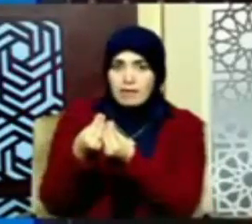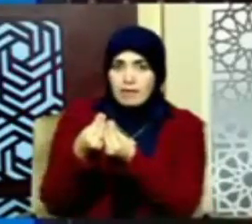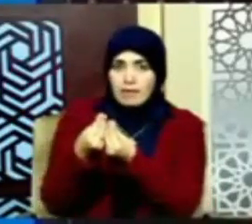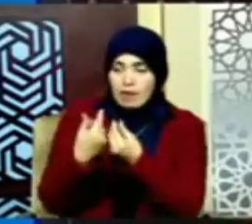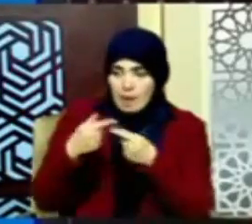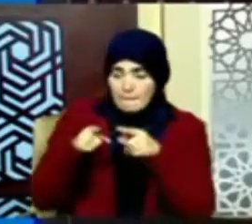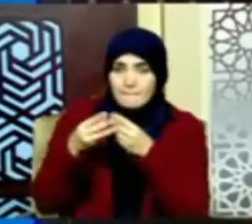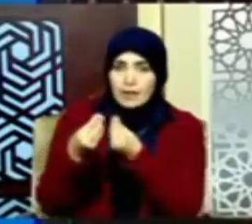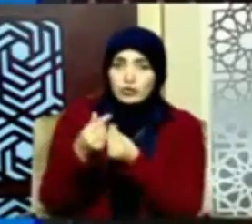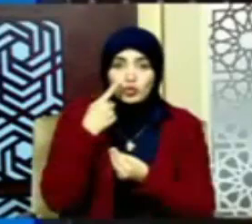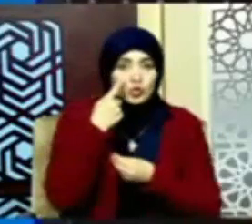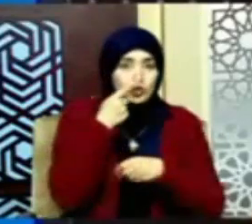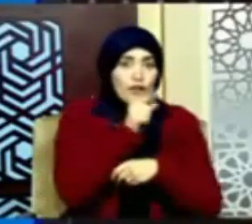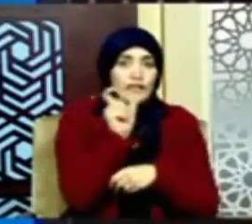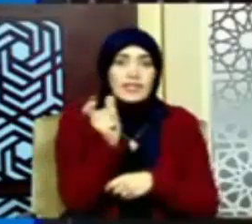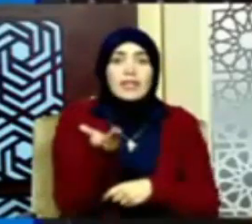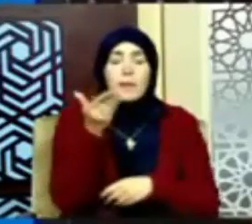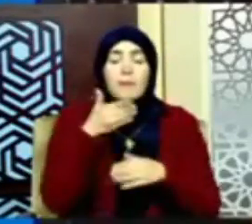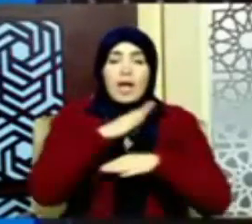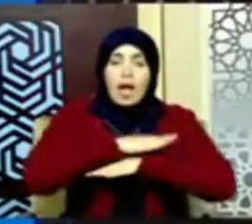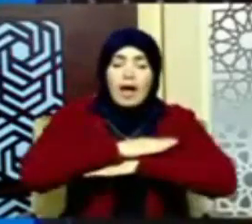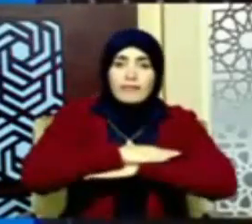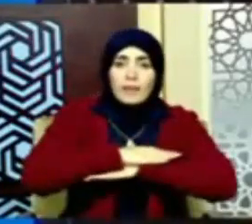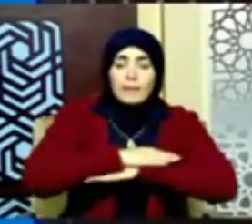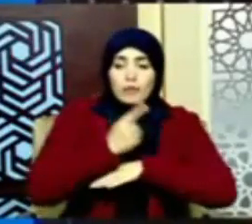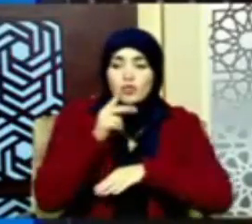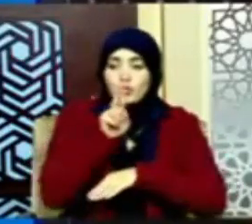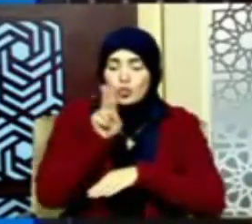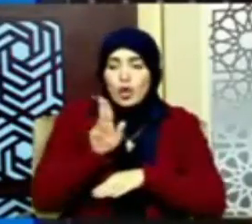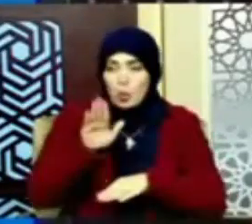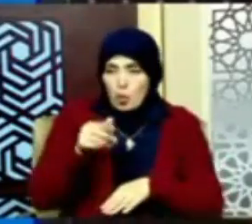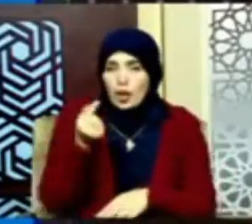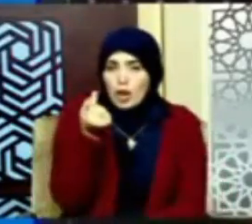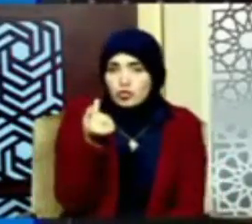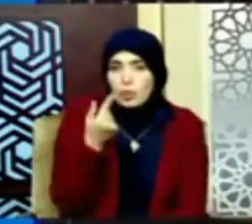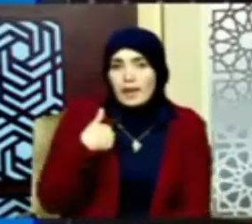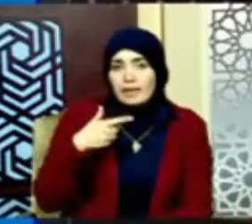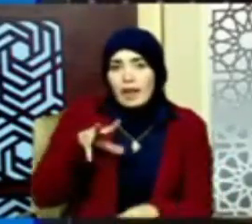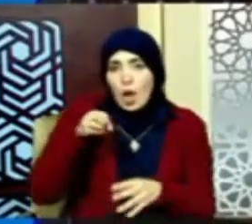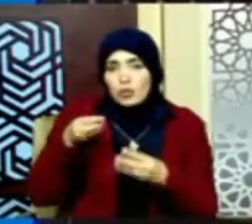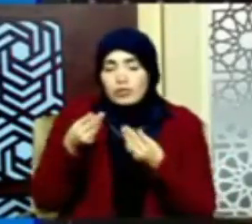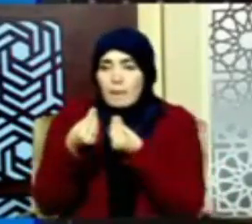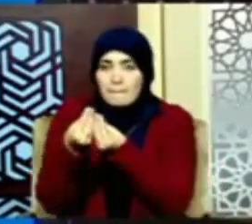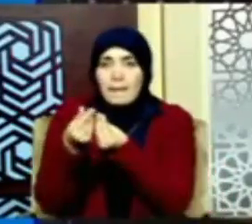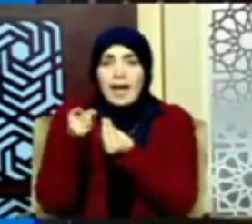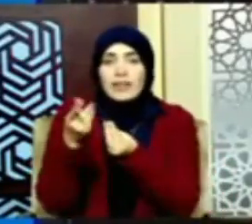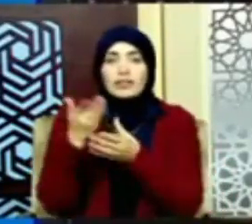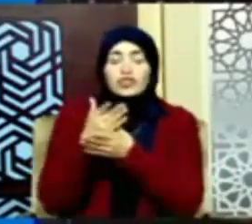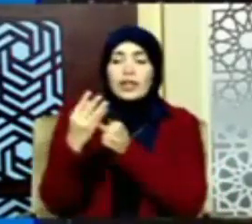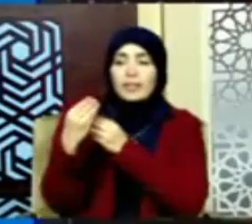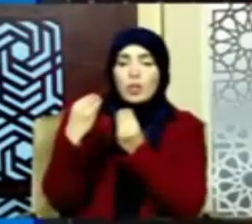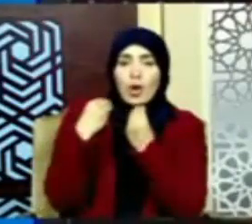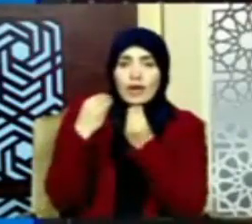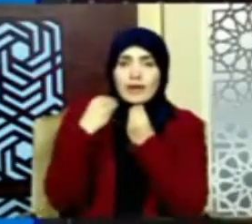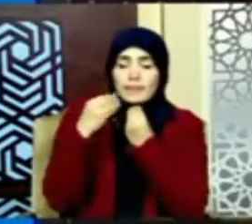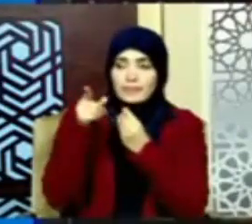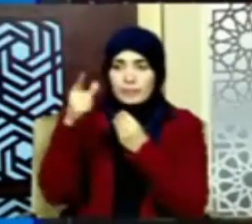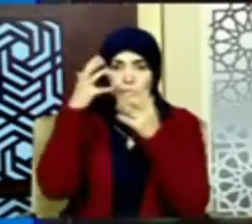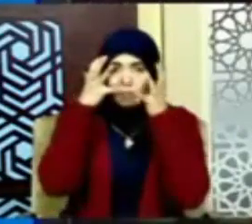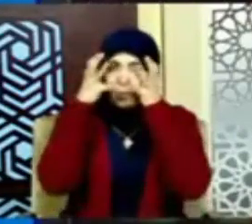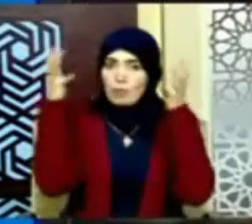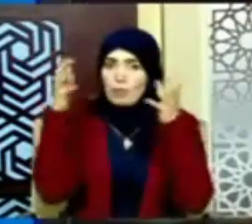إلى أدب الأنبياء، هل أتبعك على أن تعلمني مما